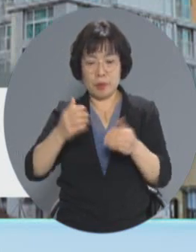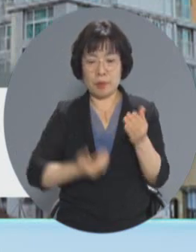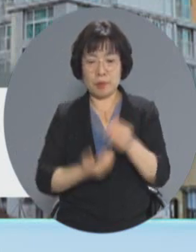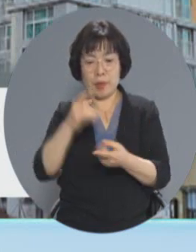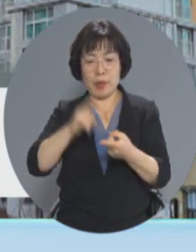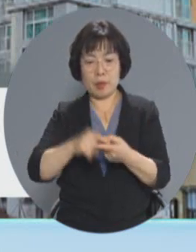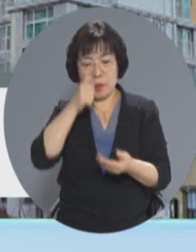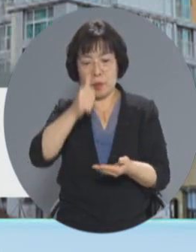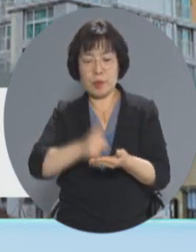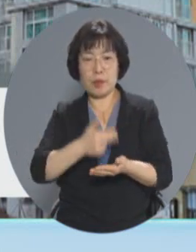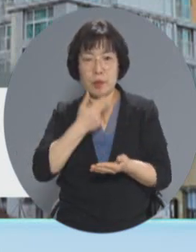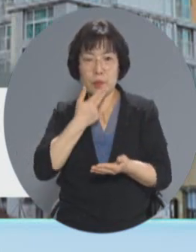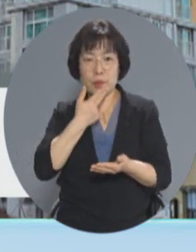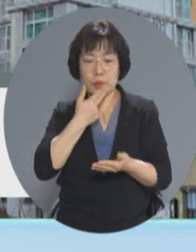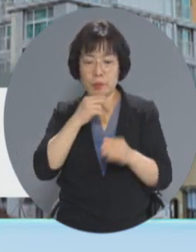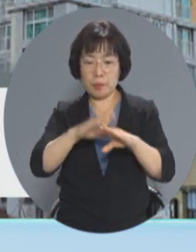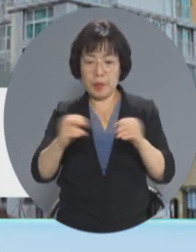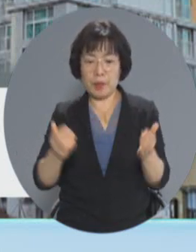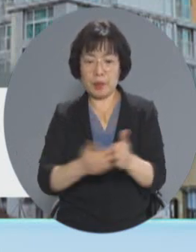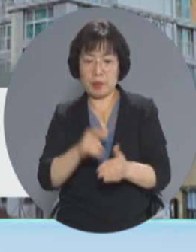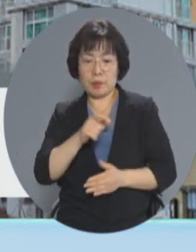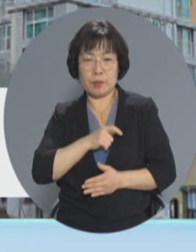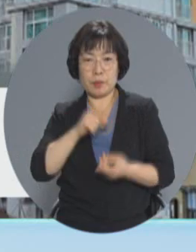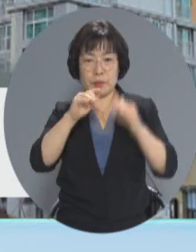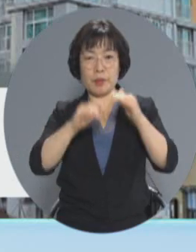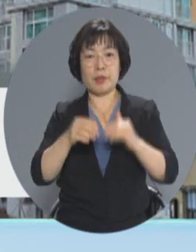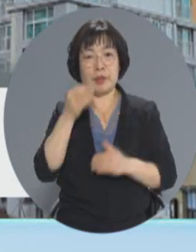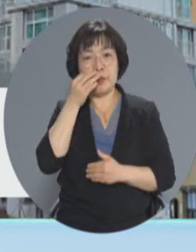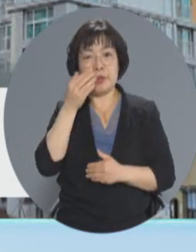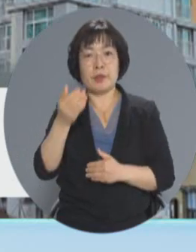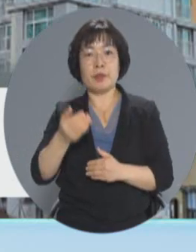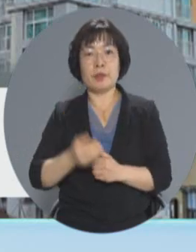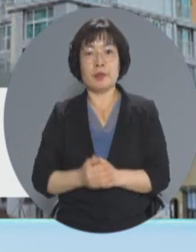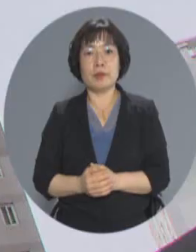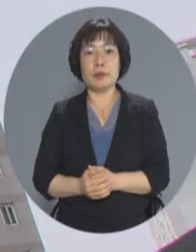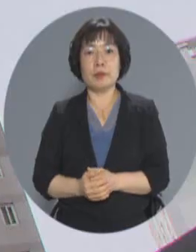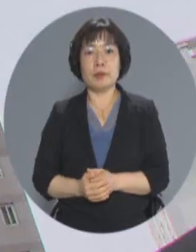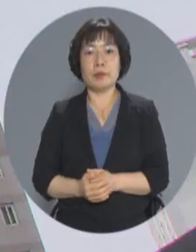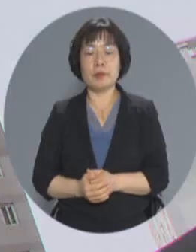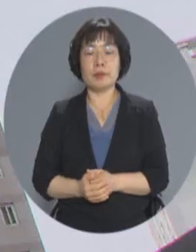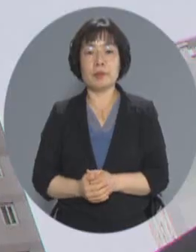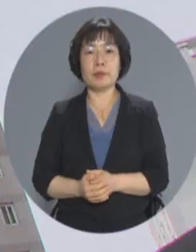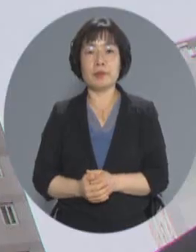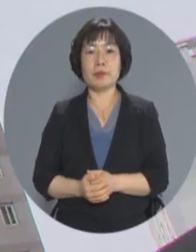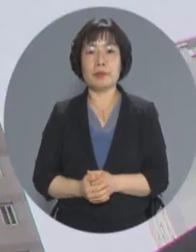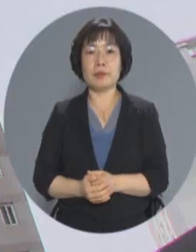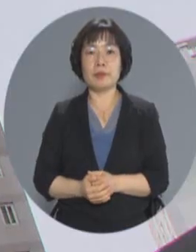처분한 것 아니냐는 의혹도 나오고 있습니다. 강서영 기자입니다.